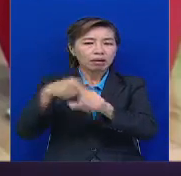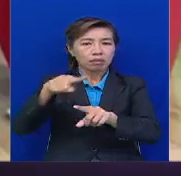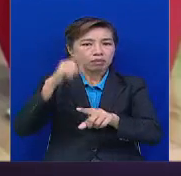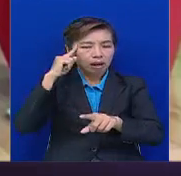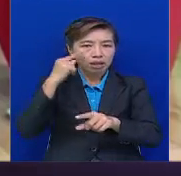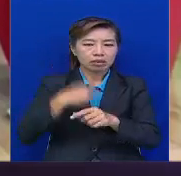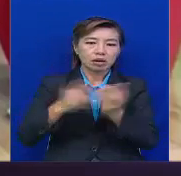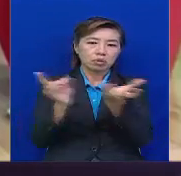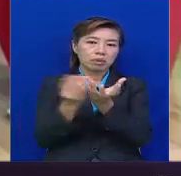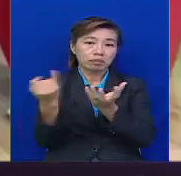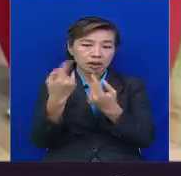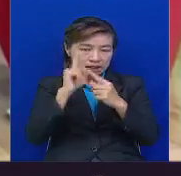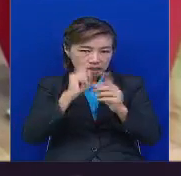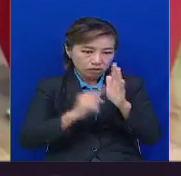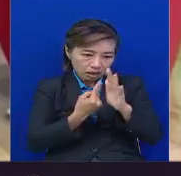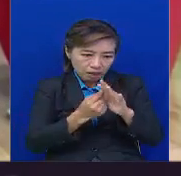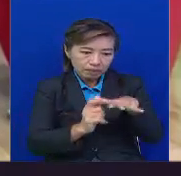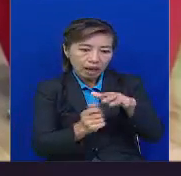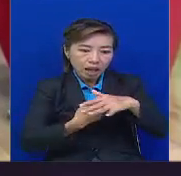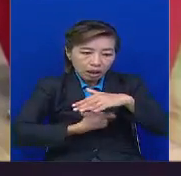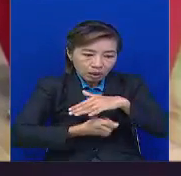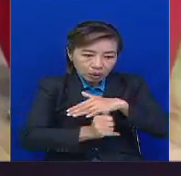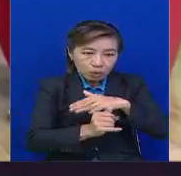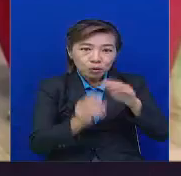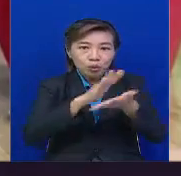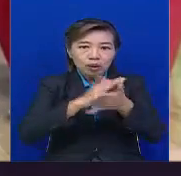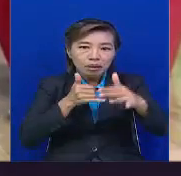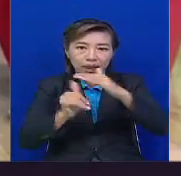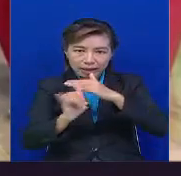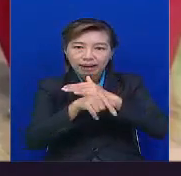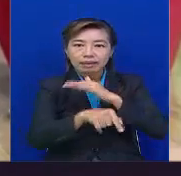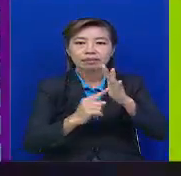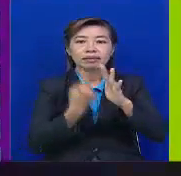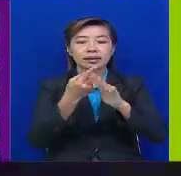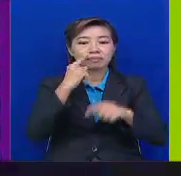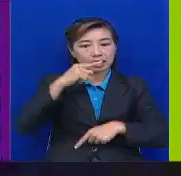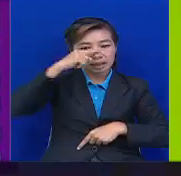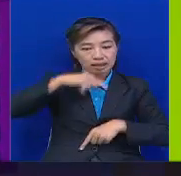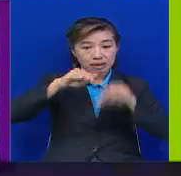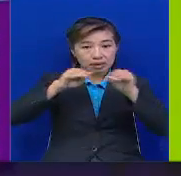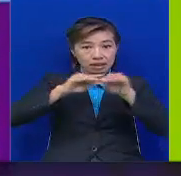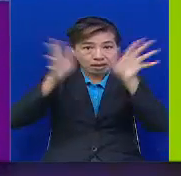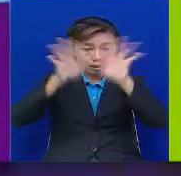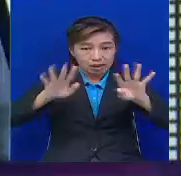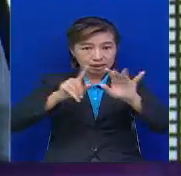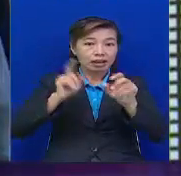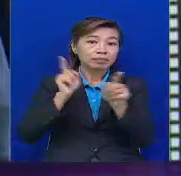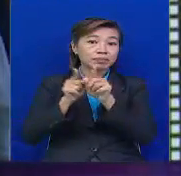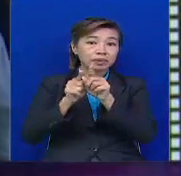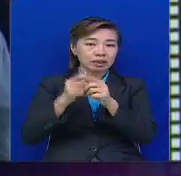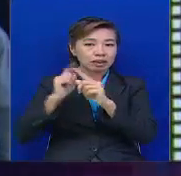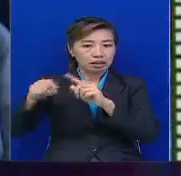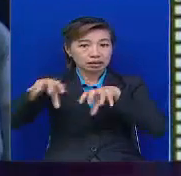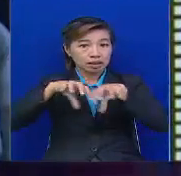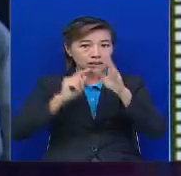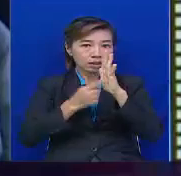ากสิ่งที่ปลูกฝังตั้งแต่ยังเล็กทั้งนี้โครงการพัฒนาเด็กปฐมวัยไทยสู่มาตรฐานอาเซียนจะจัดสัญจรไปทั่วประเทศเริ่ม